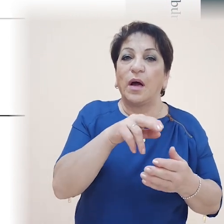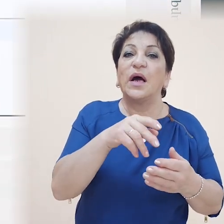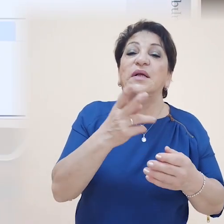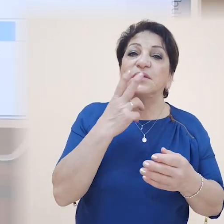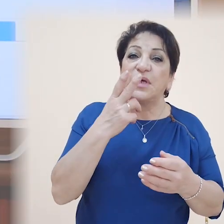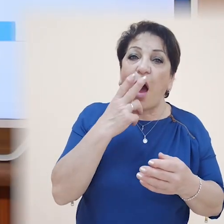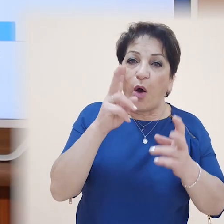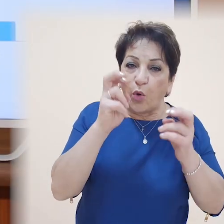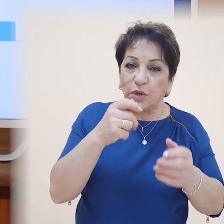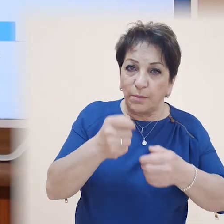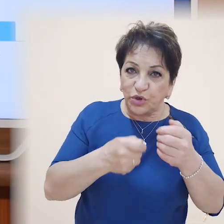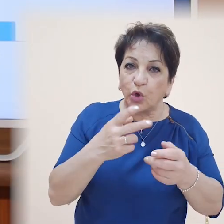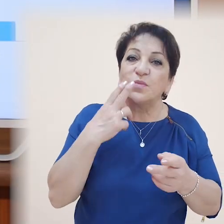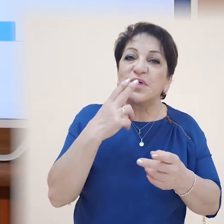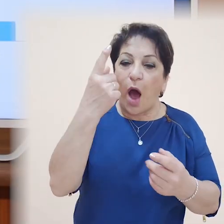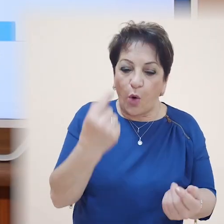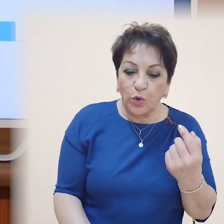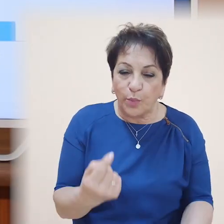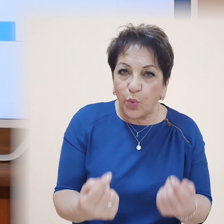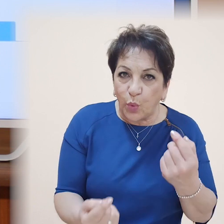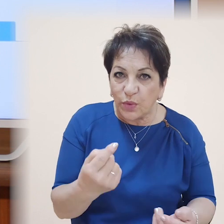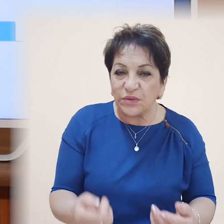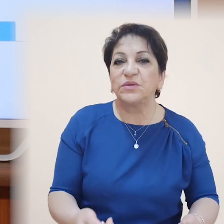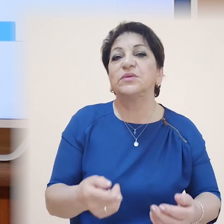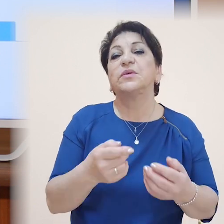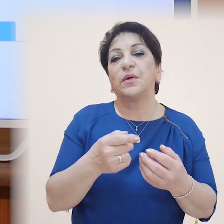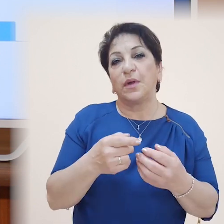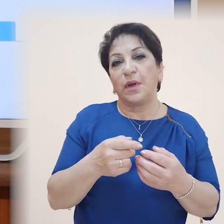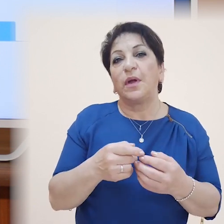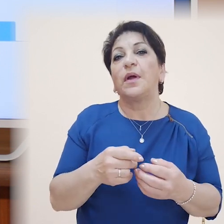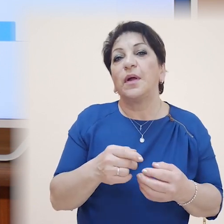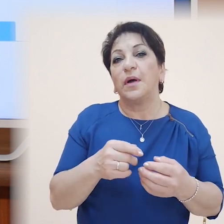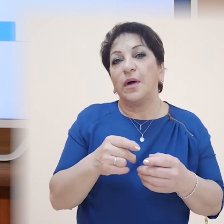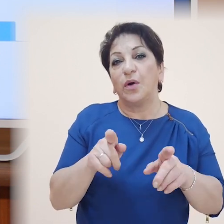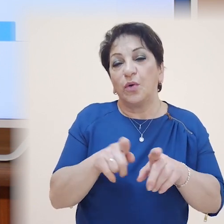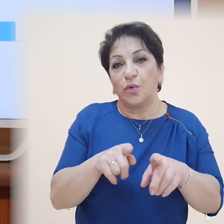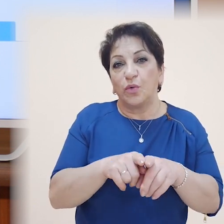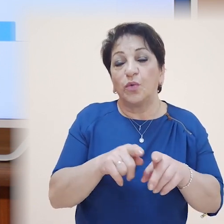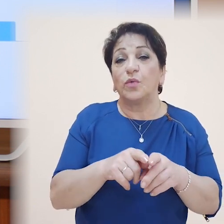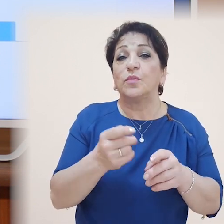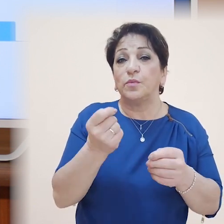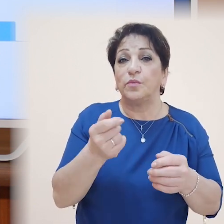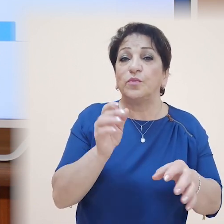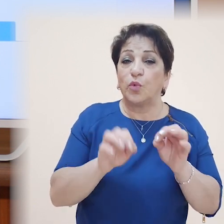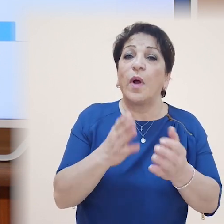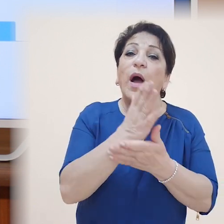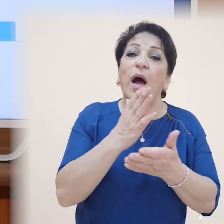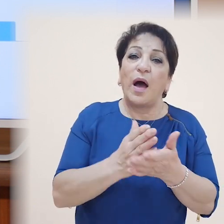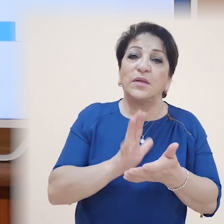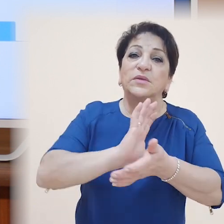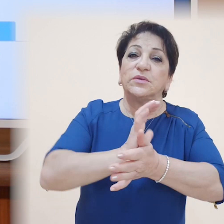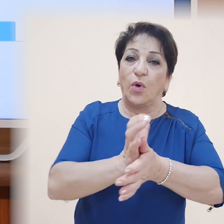ծխախոտ մեր ձարիվադարցային պտուղներ, ինչպես պոքրճապով զբաղվում են նաև